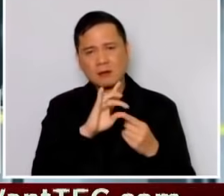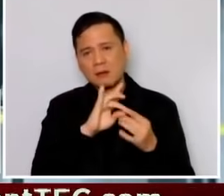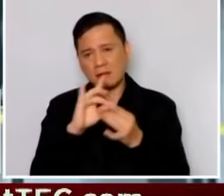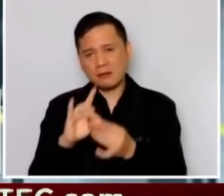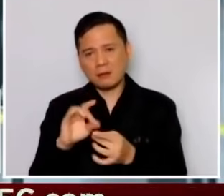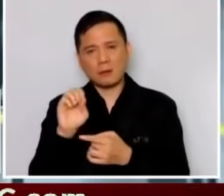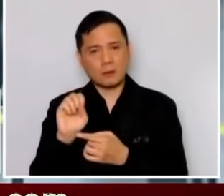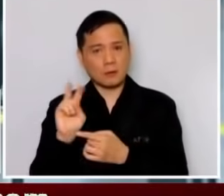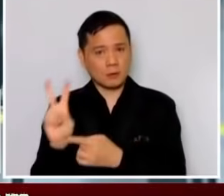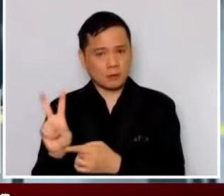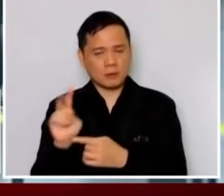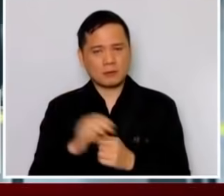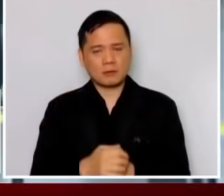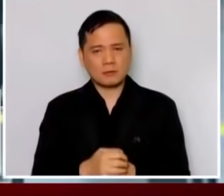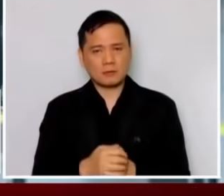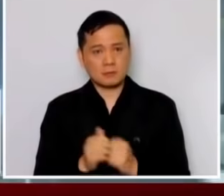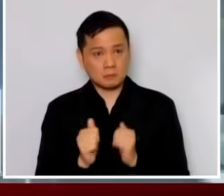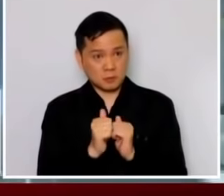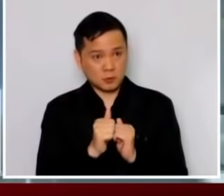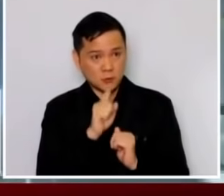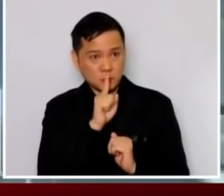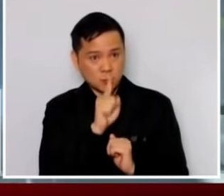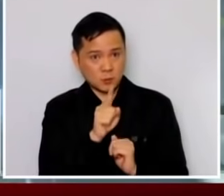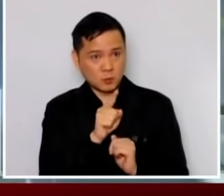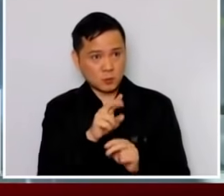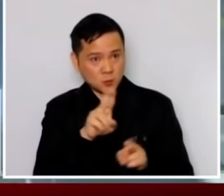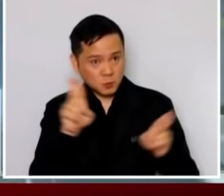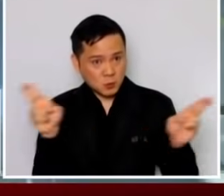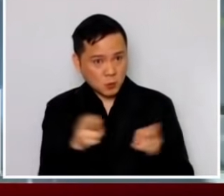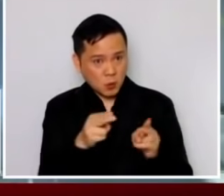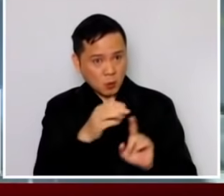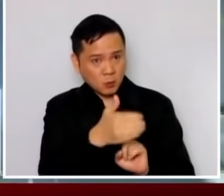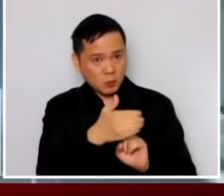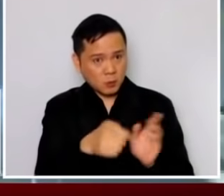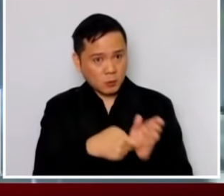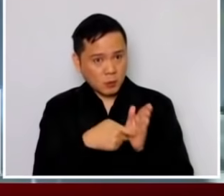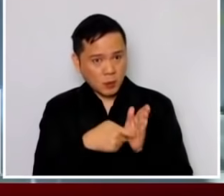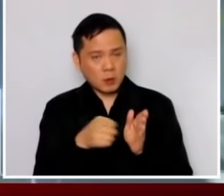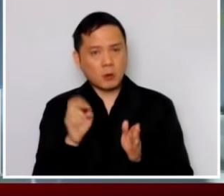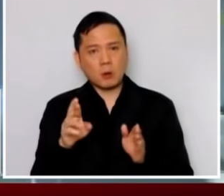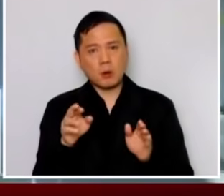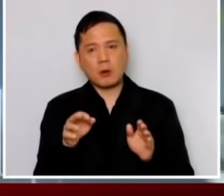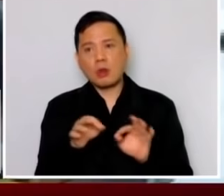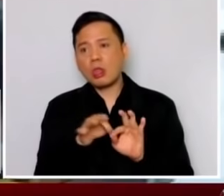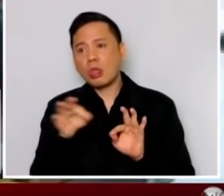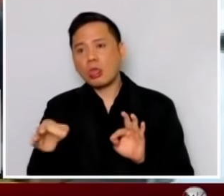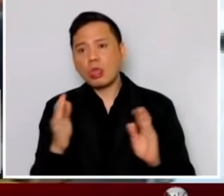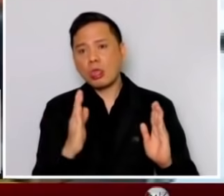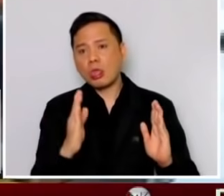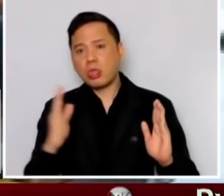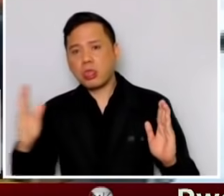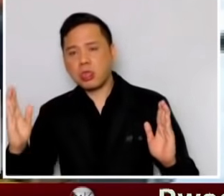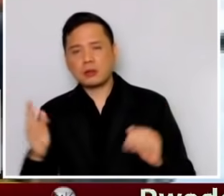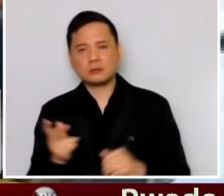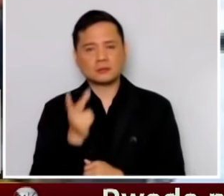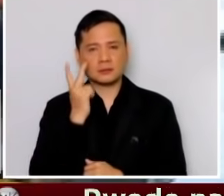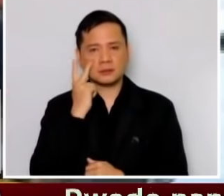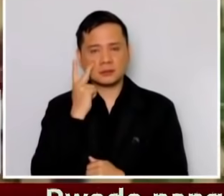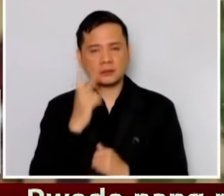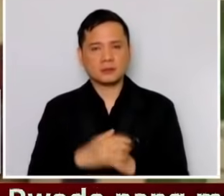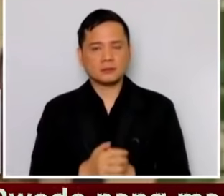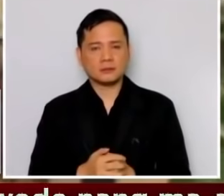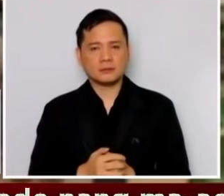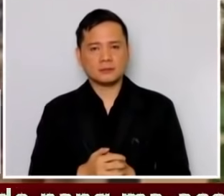kung papaiksiin o papalawigin ang quarantine requirement sa mga darating sa Pilipinas galing sa ibang